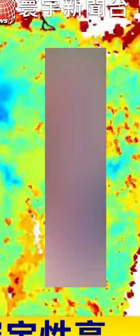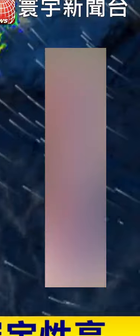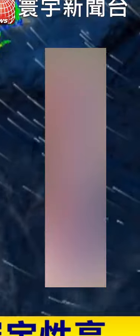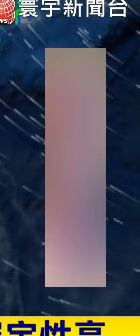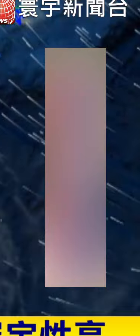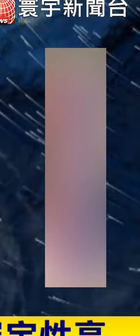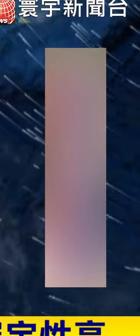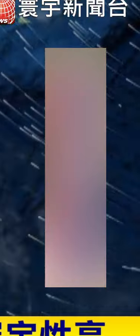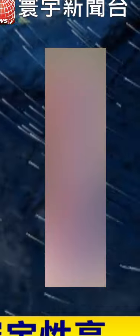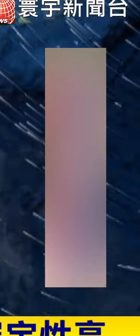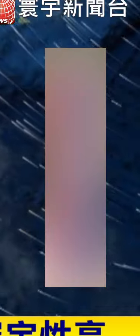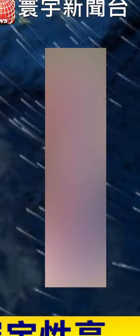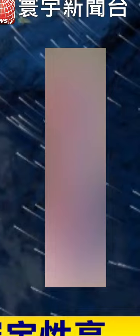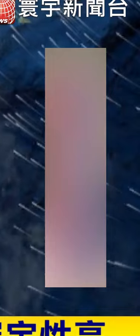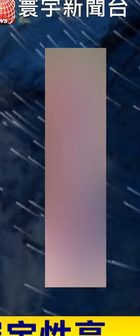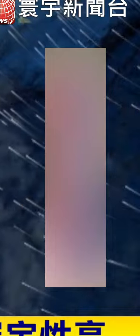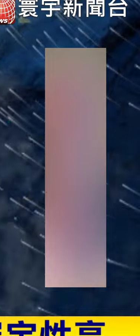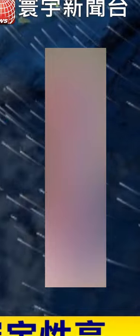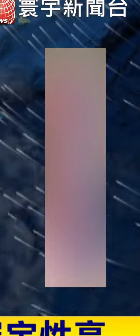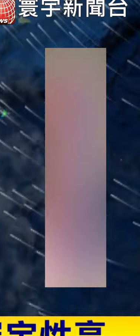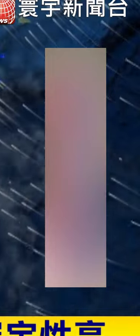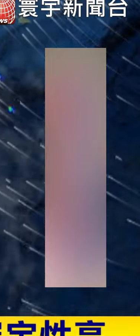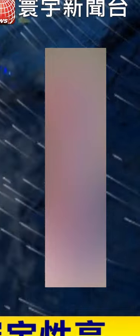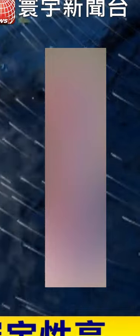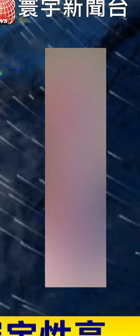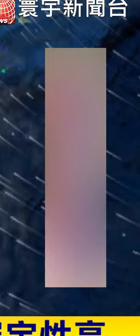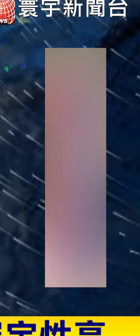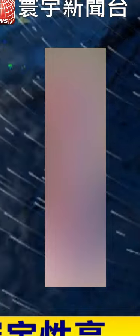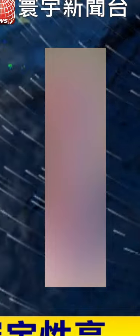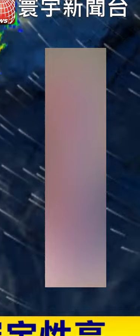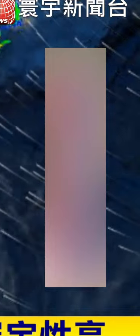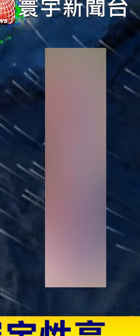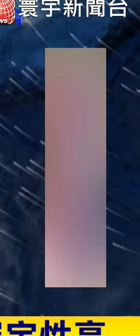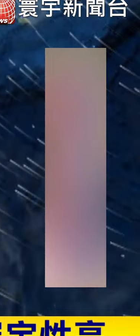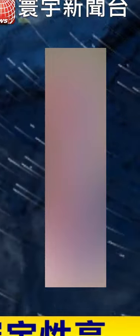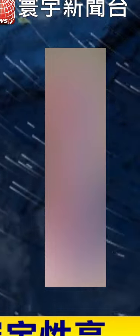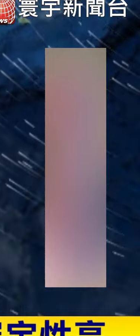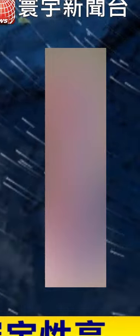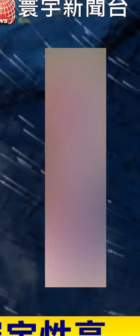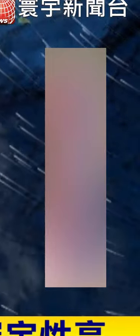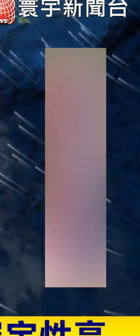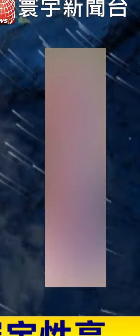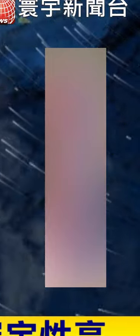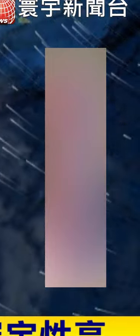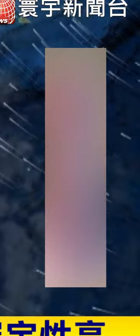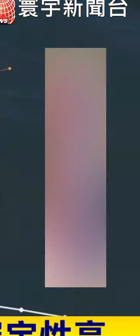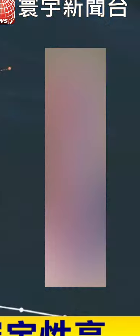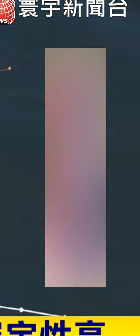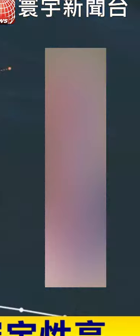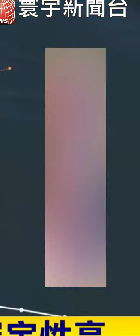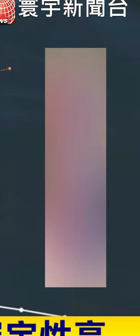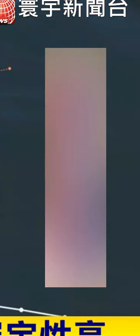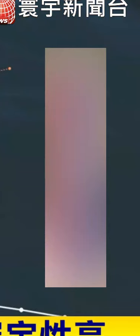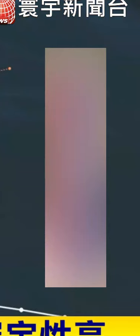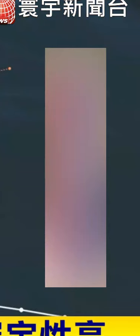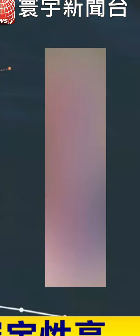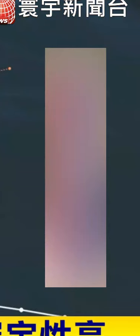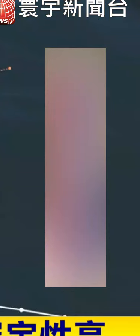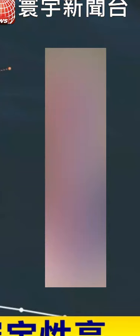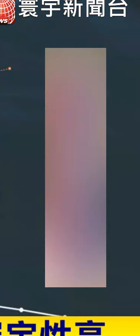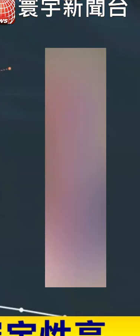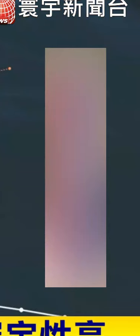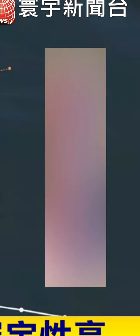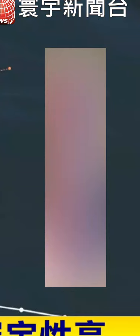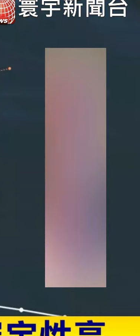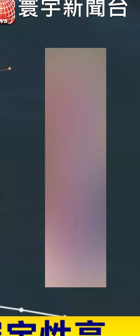形。 假若周六登陆，天兔受到地形影响，也可能转为热带性低气压。但到了周日，东北季风加上台风残余